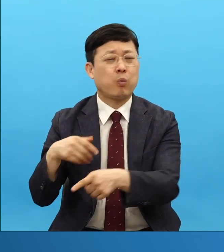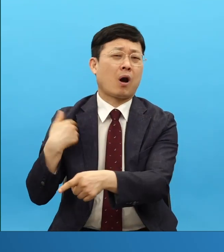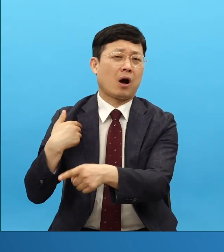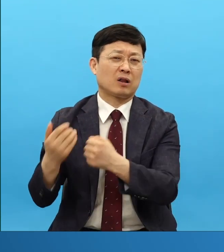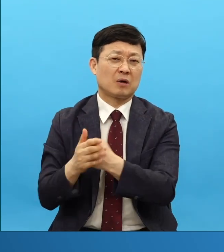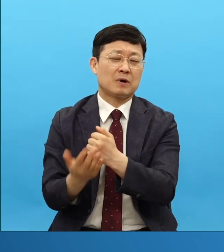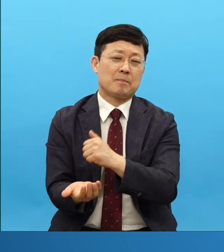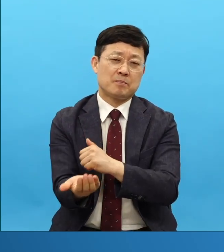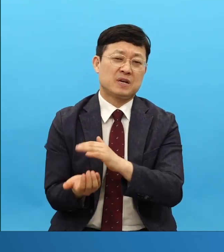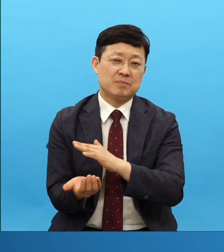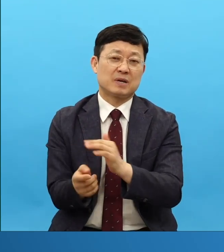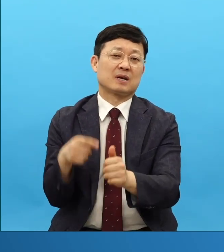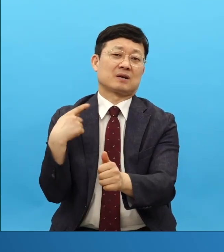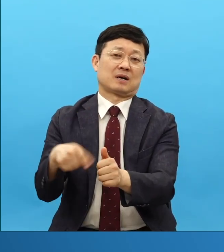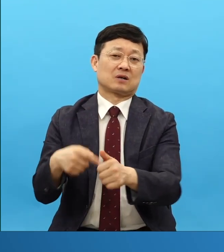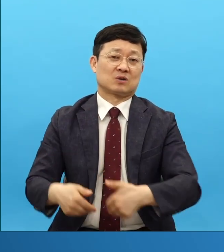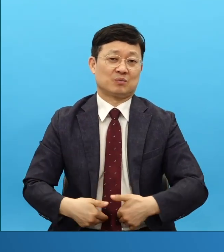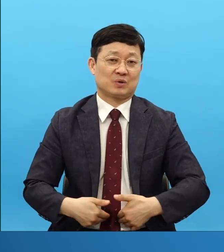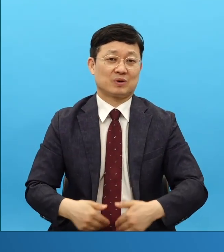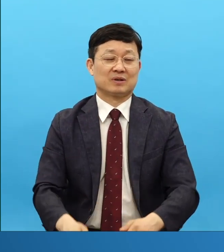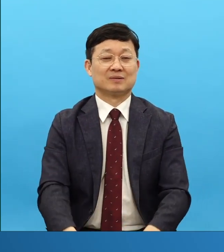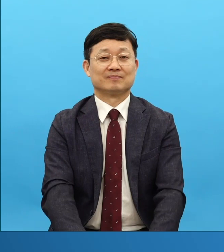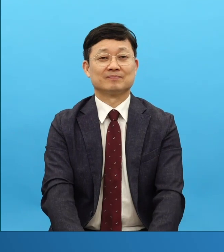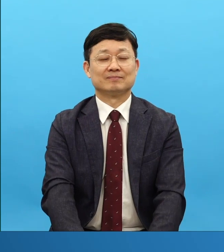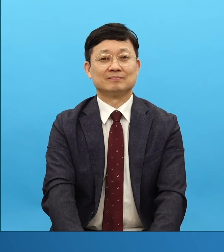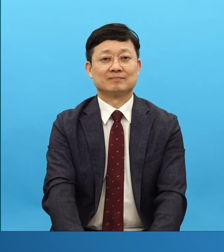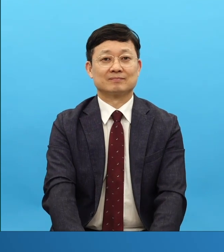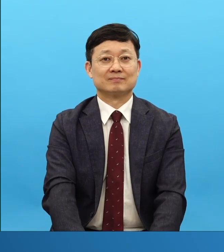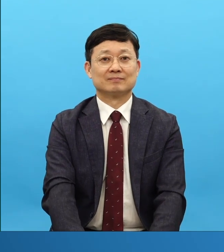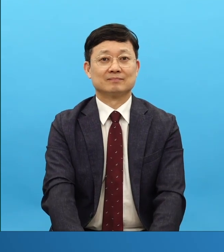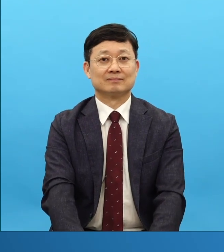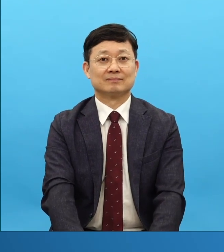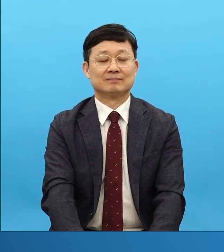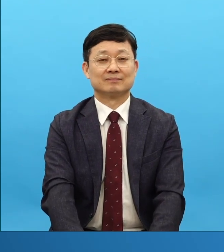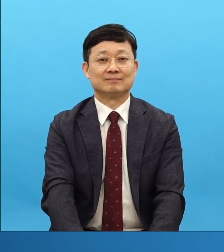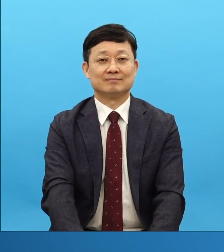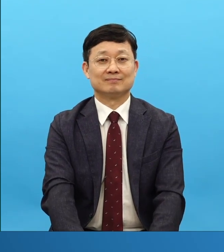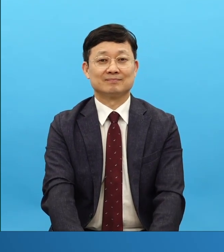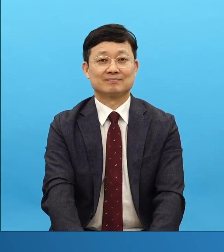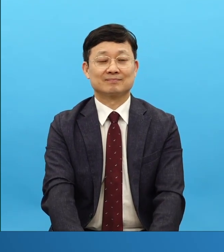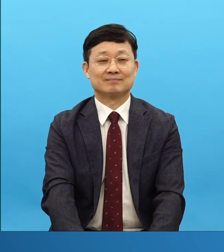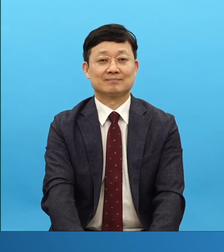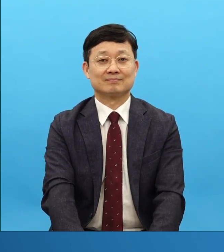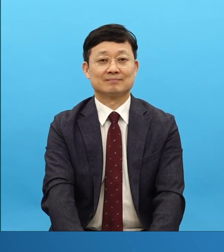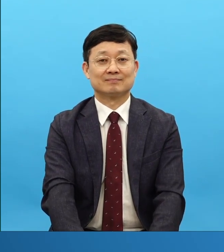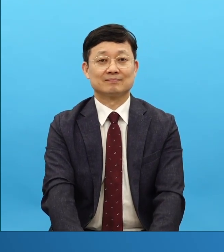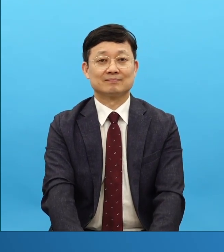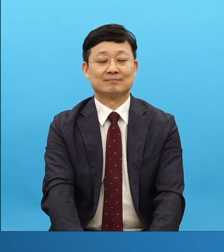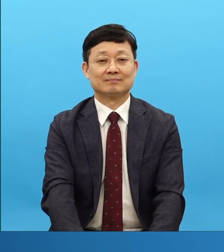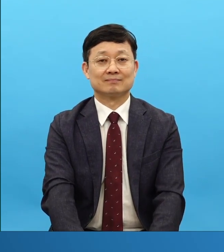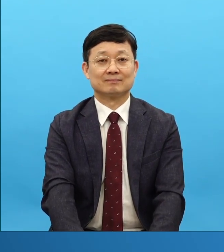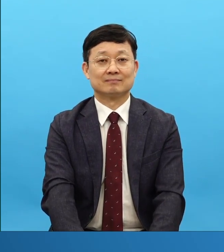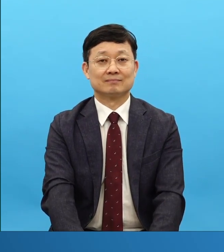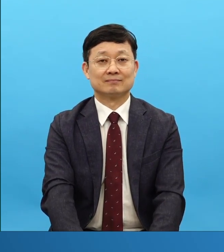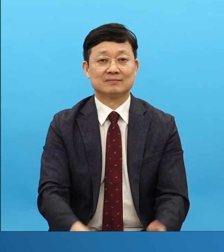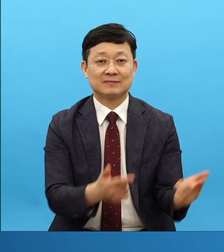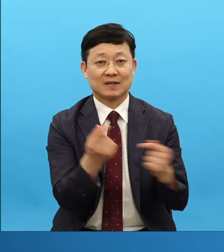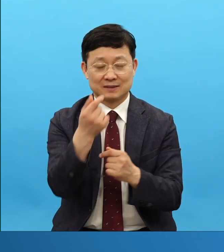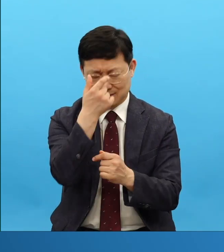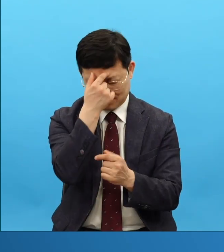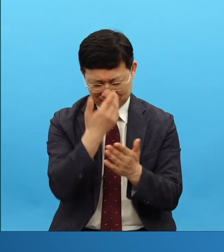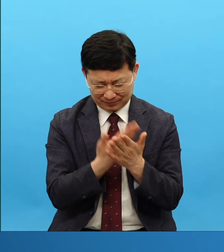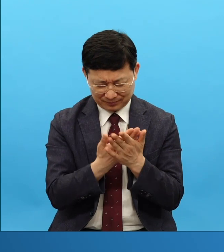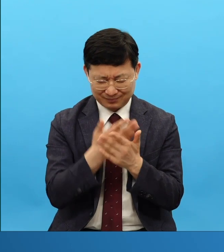And when you leave, the remnants might still have the skill, but they don't know the important aspects, the spiritual aspects in the church. So you must teach that for them. 기도하겠습니다.